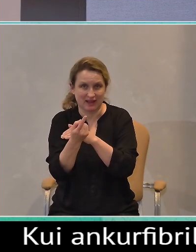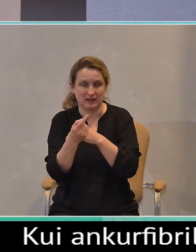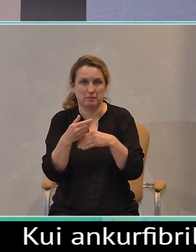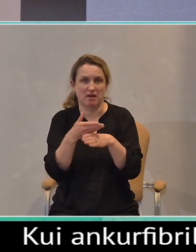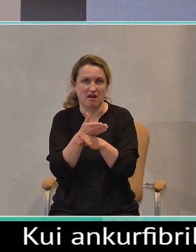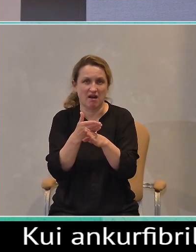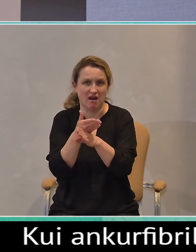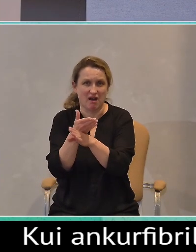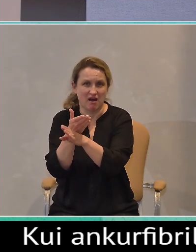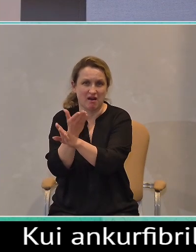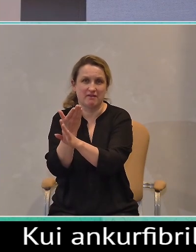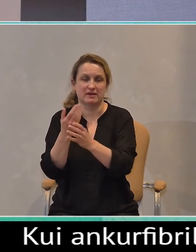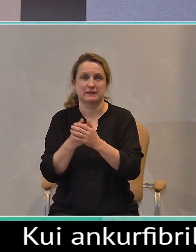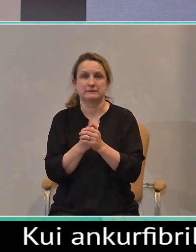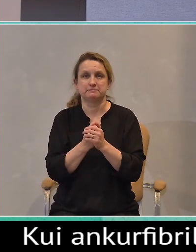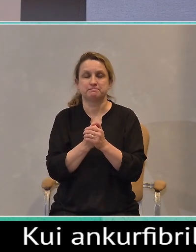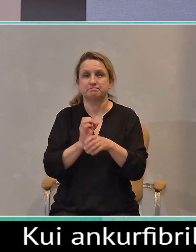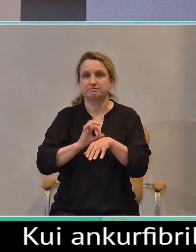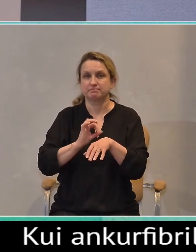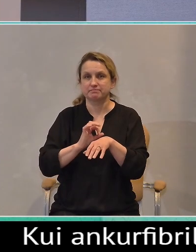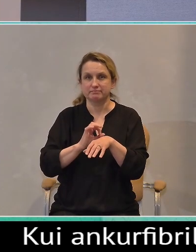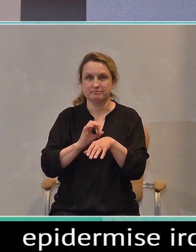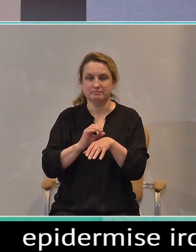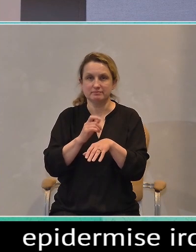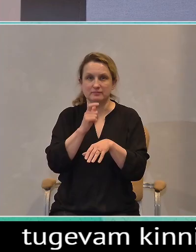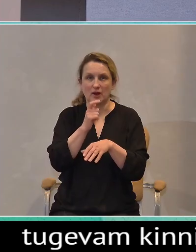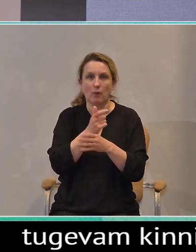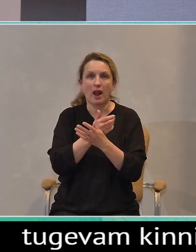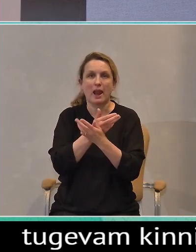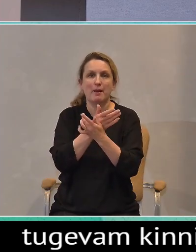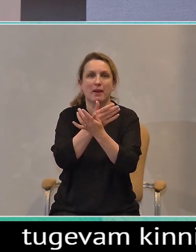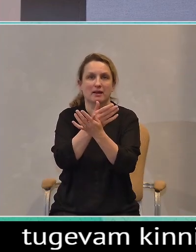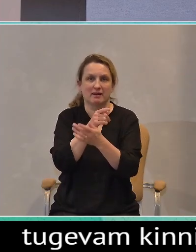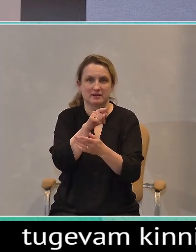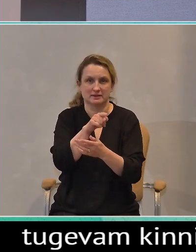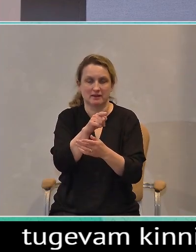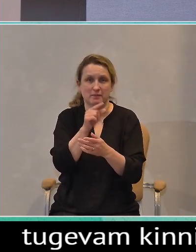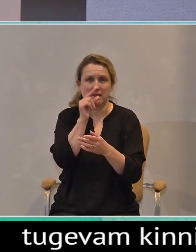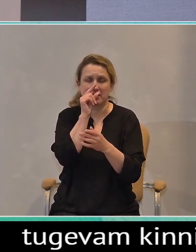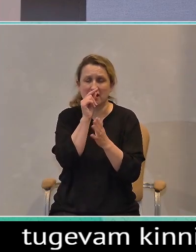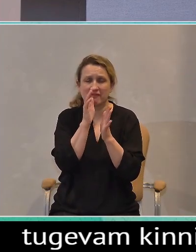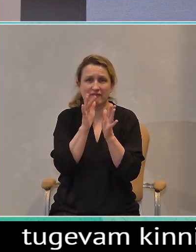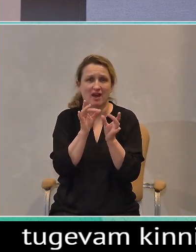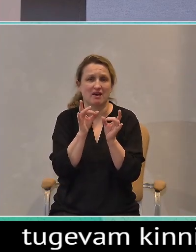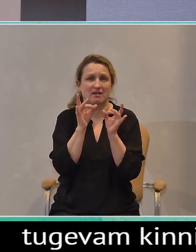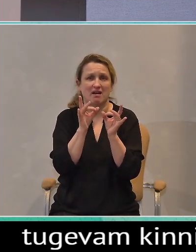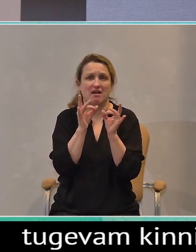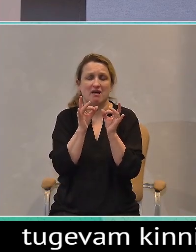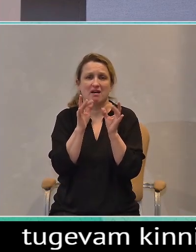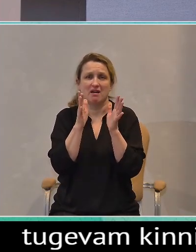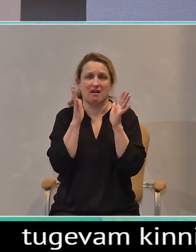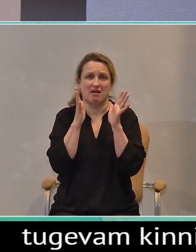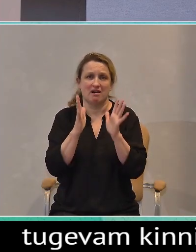haavanduda. Et neid haigeid nimetatakse ka libliklasteks, et nende nahk on tõesti väga õrn.